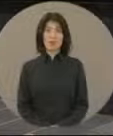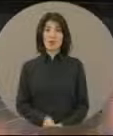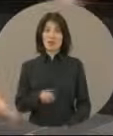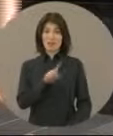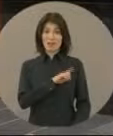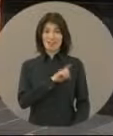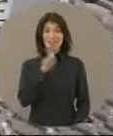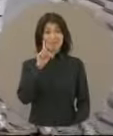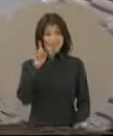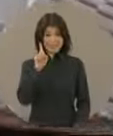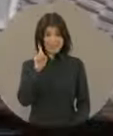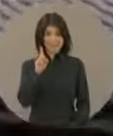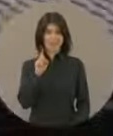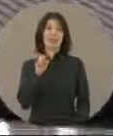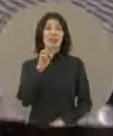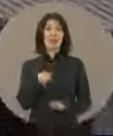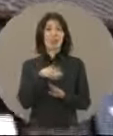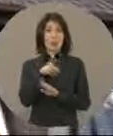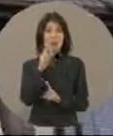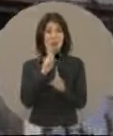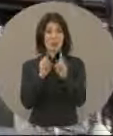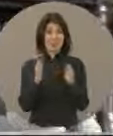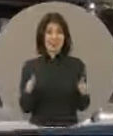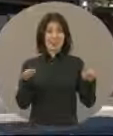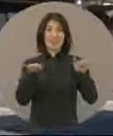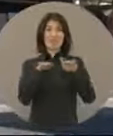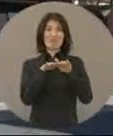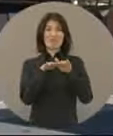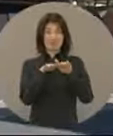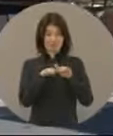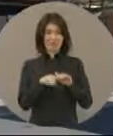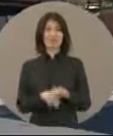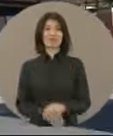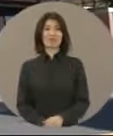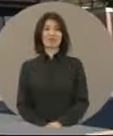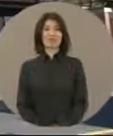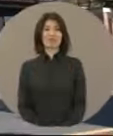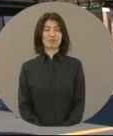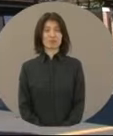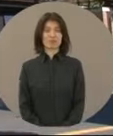まずはこちら、川越祭り会館からスタートです。